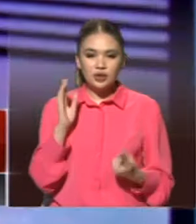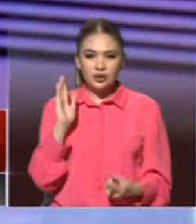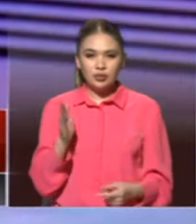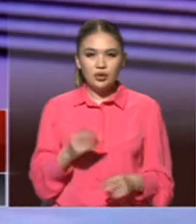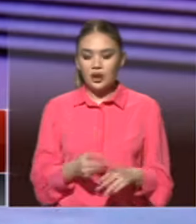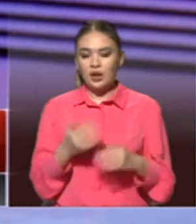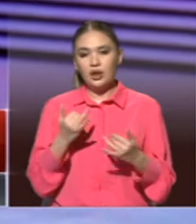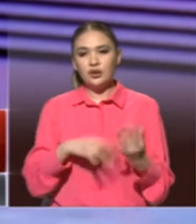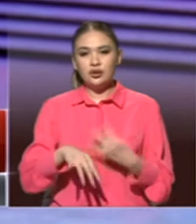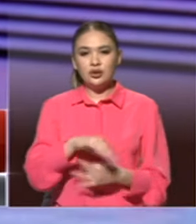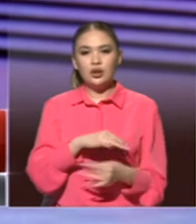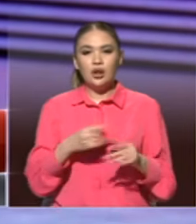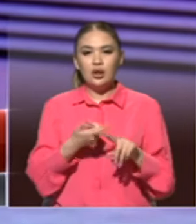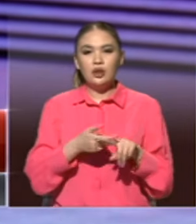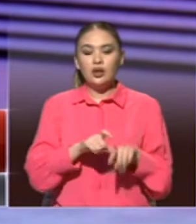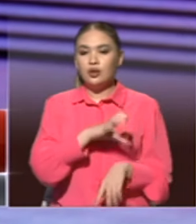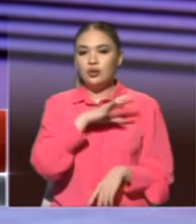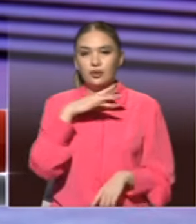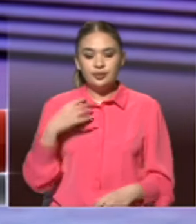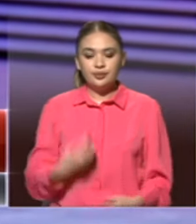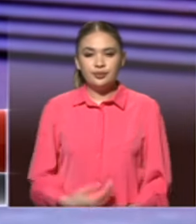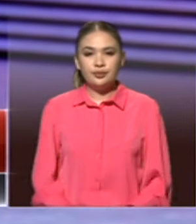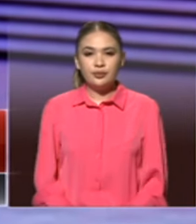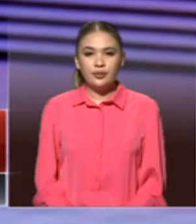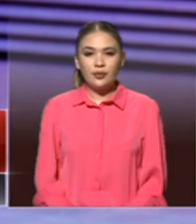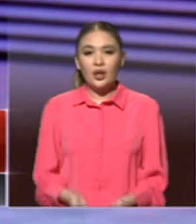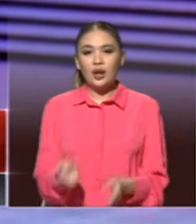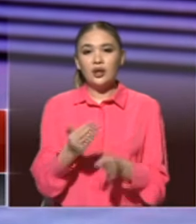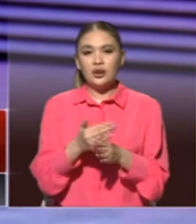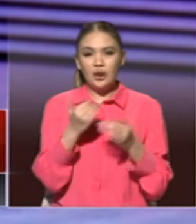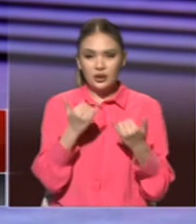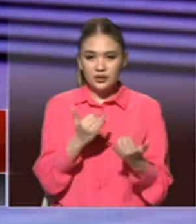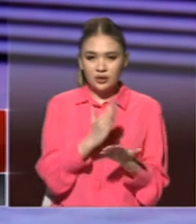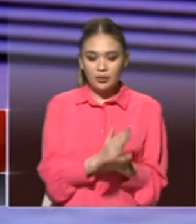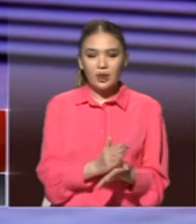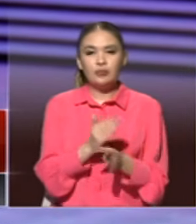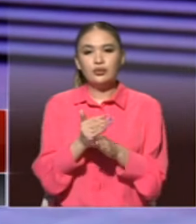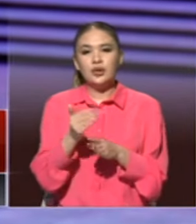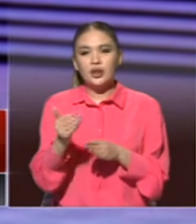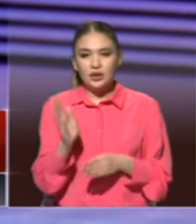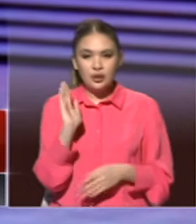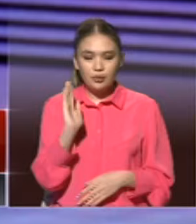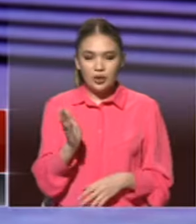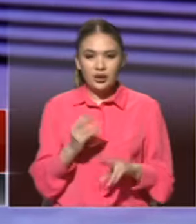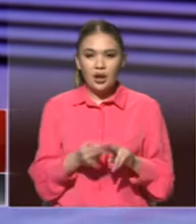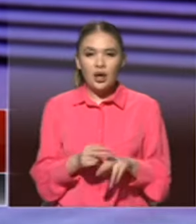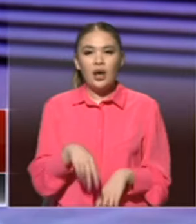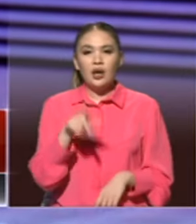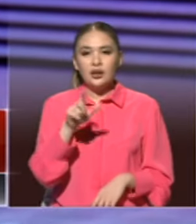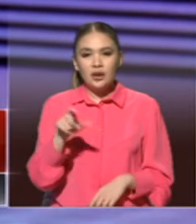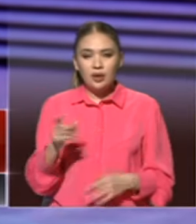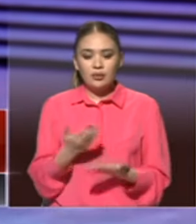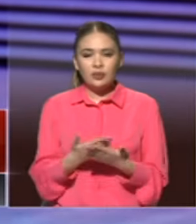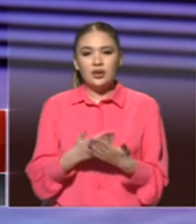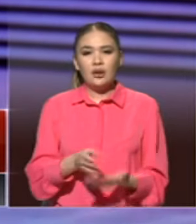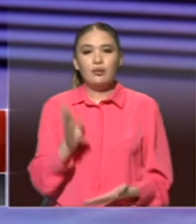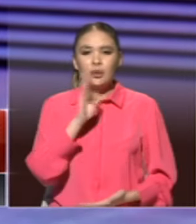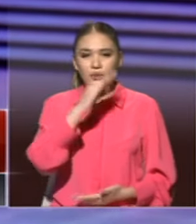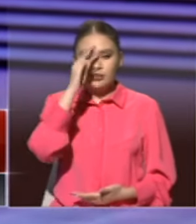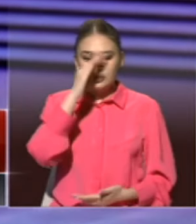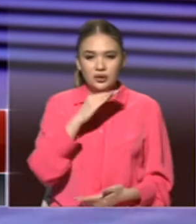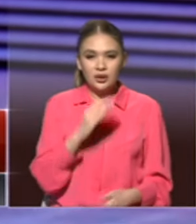көп. Бұрын да болды, кейін де болады. Ол адам баласы болғаннан кейін негізі әрине қазір ата анасы да түлектер